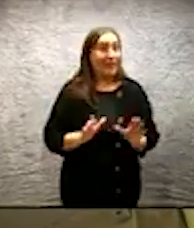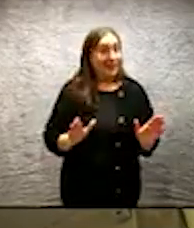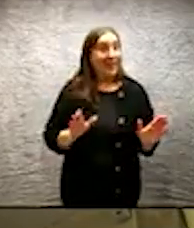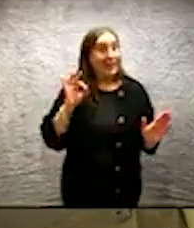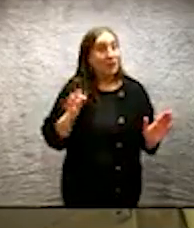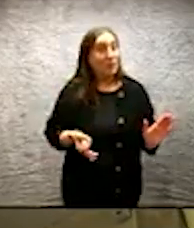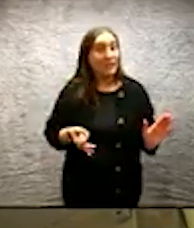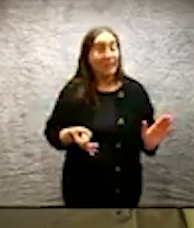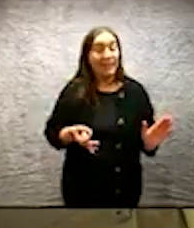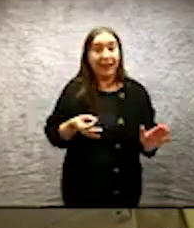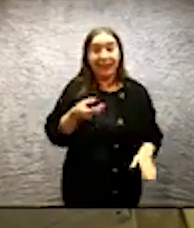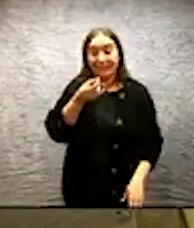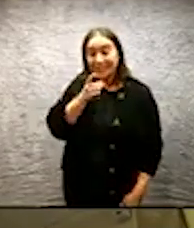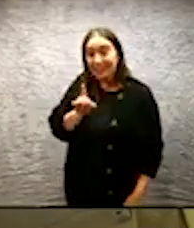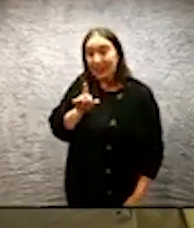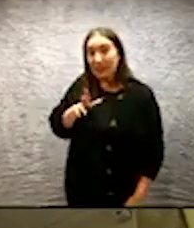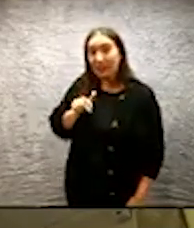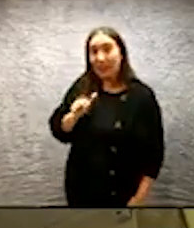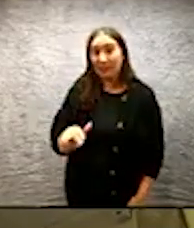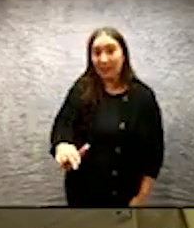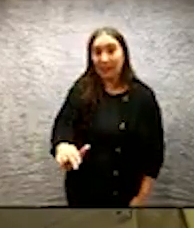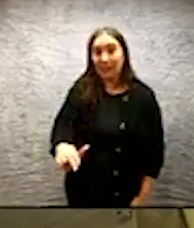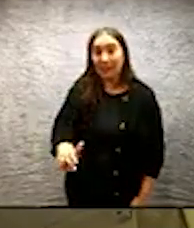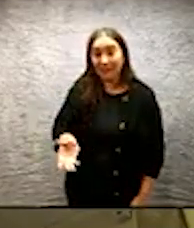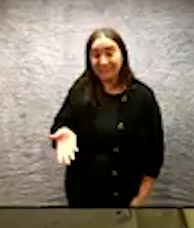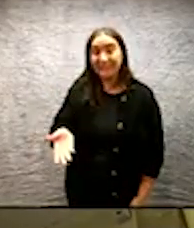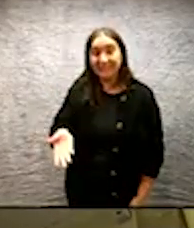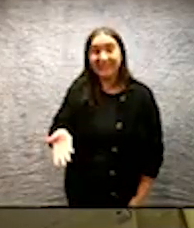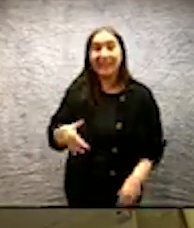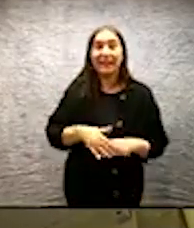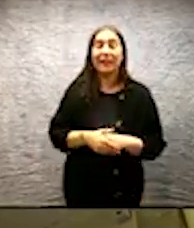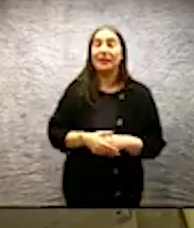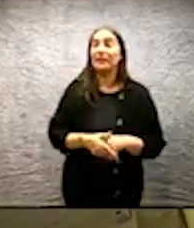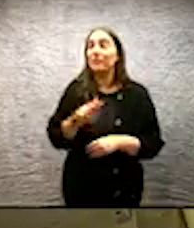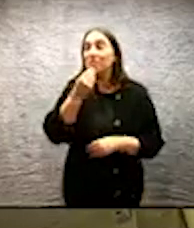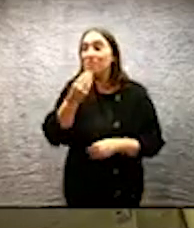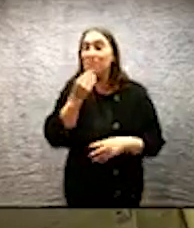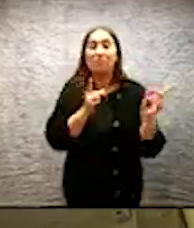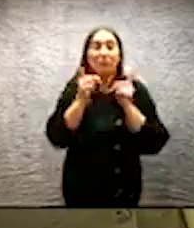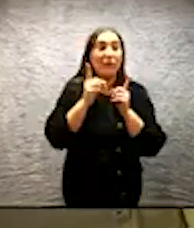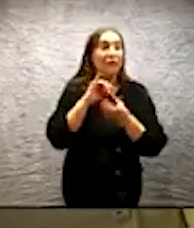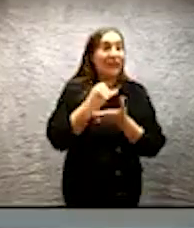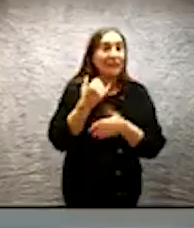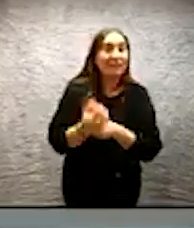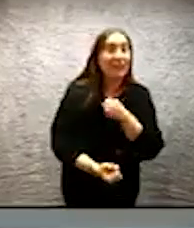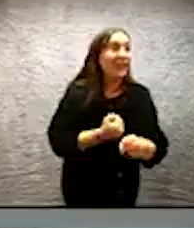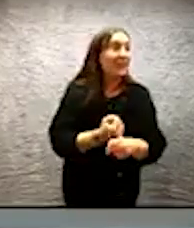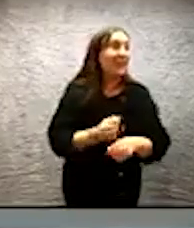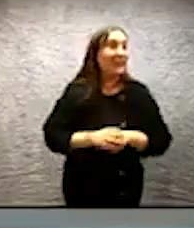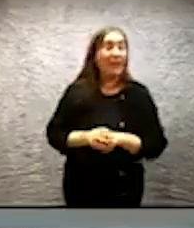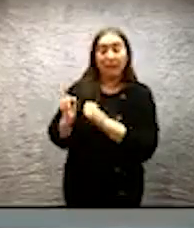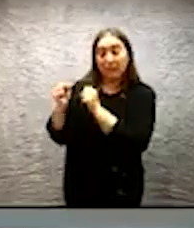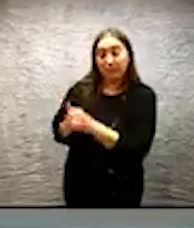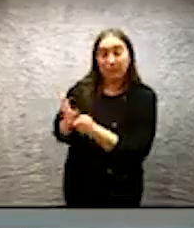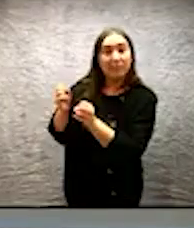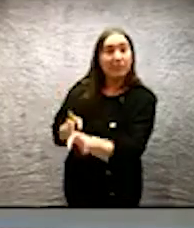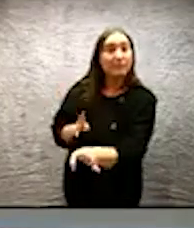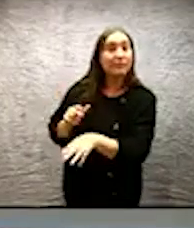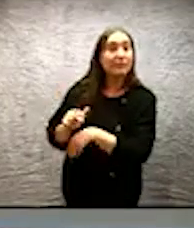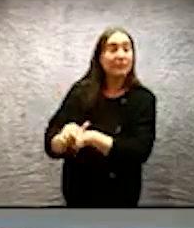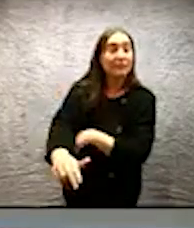bientôt en décembre, de bonnes fêtes de fin d'année. Nous allons avoir quelques festivités qui vont avoir cours